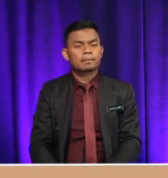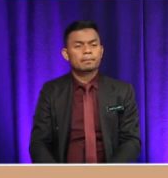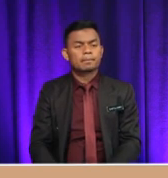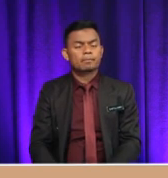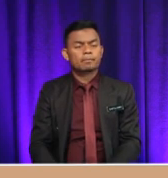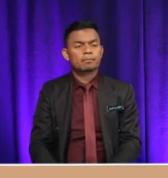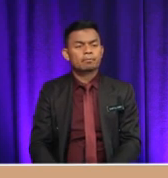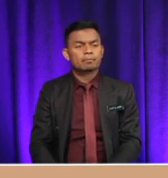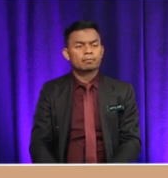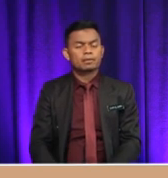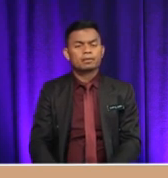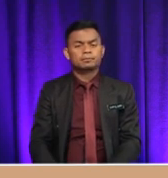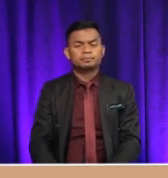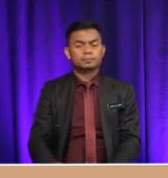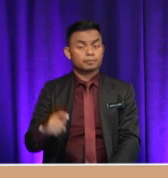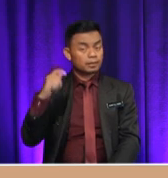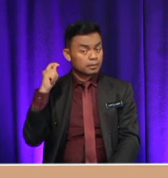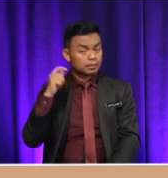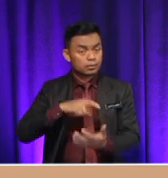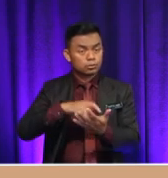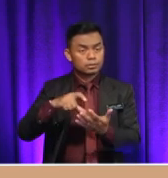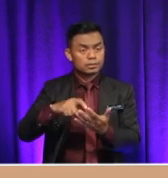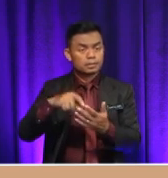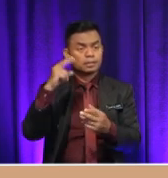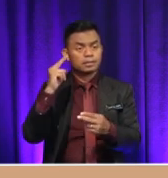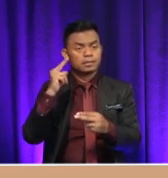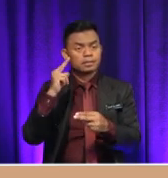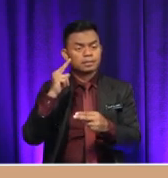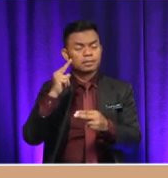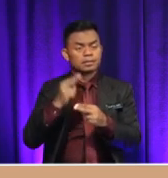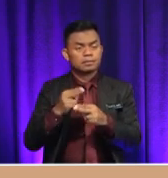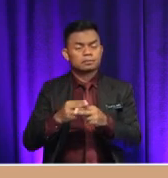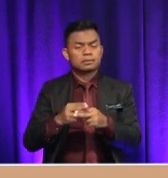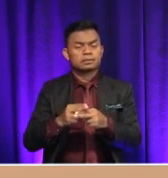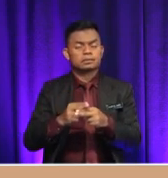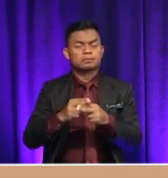Oke kalau lukisan tadi itu namanya Ella lukisan Keraton